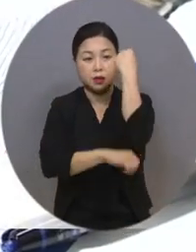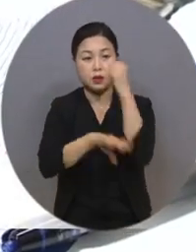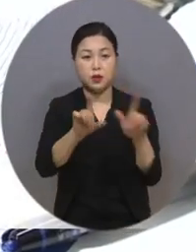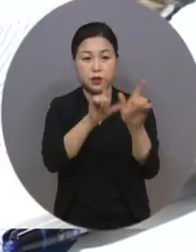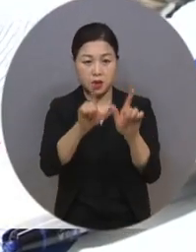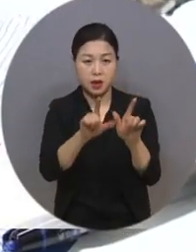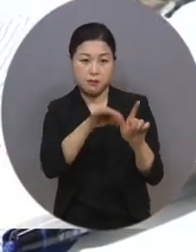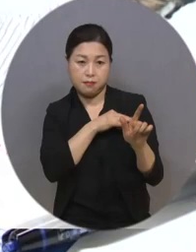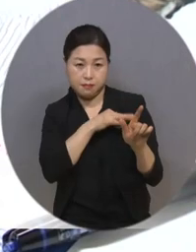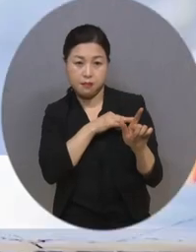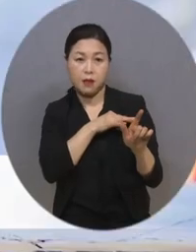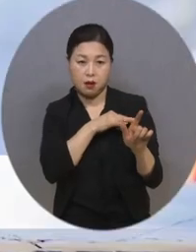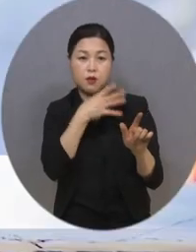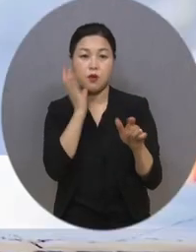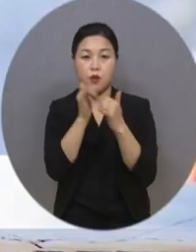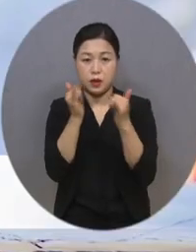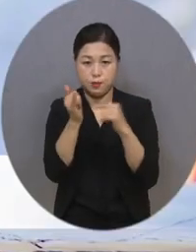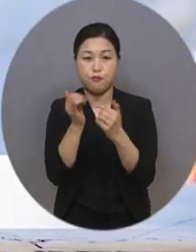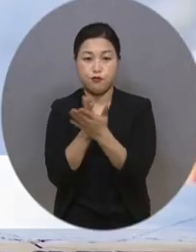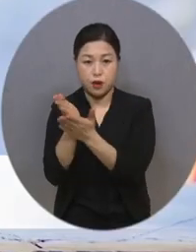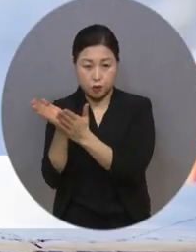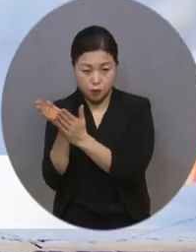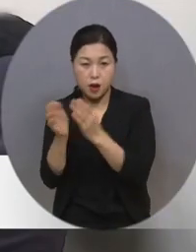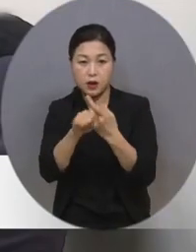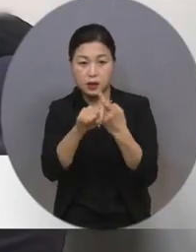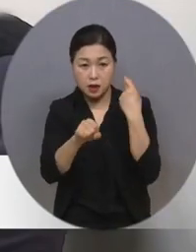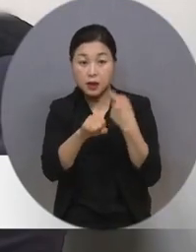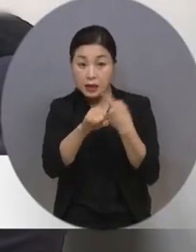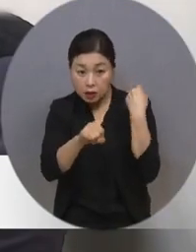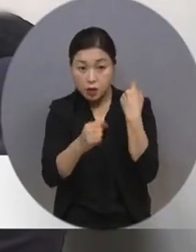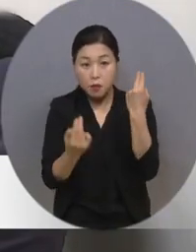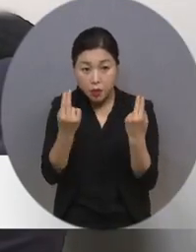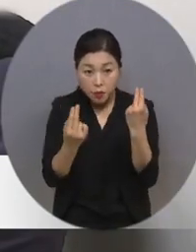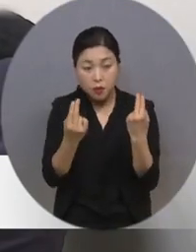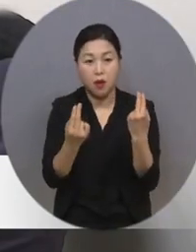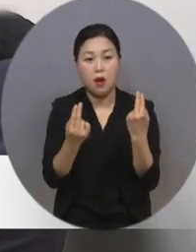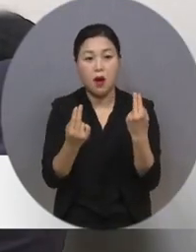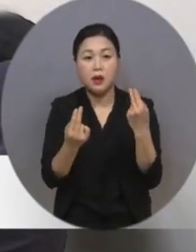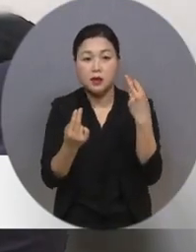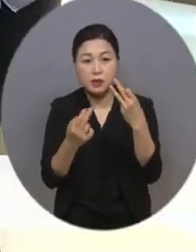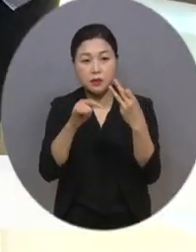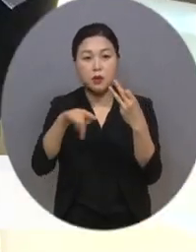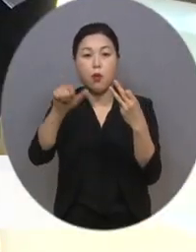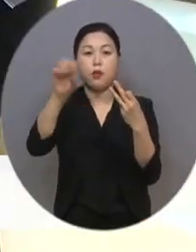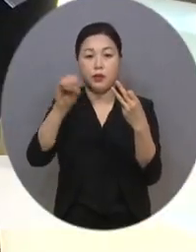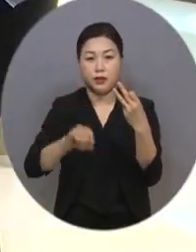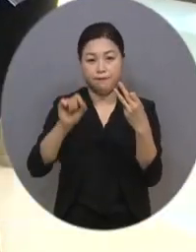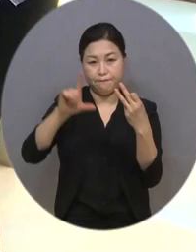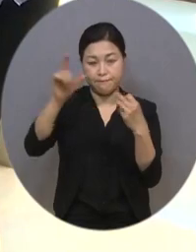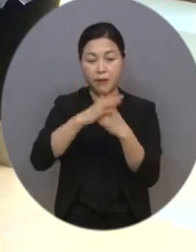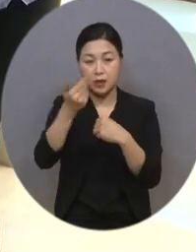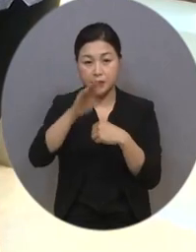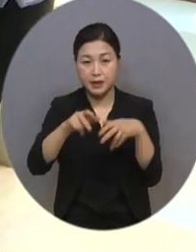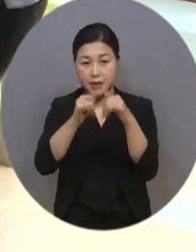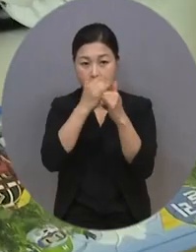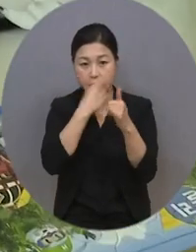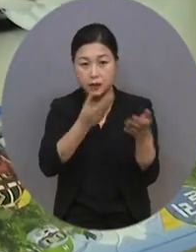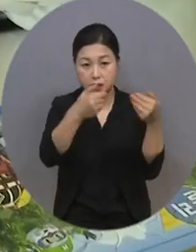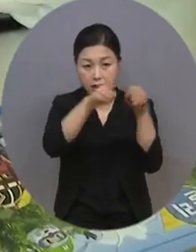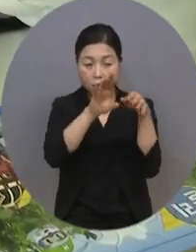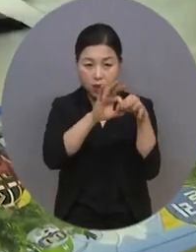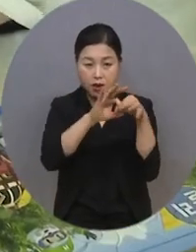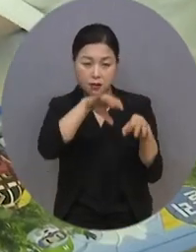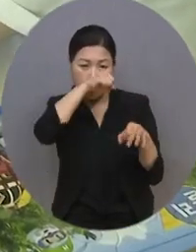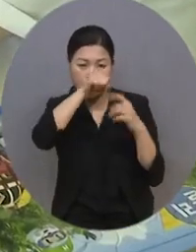기초생활보장과 노인분야도 지난해보다 각각 13.5% 늘었습니다 하지만 장애인복지시설 관련